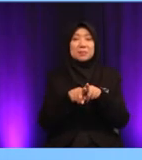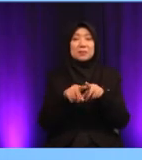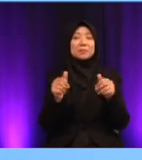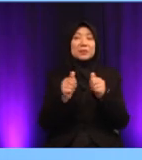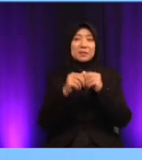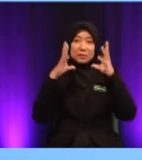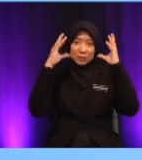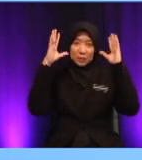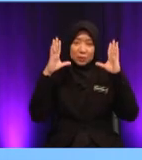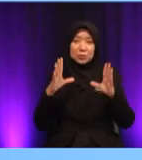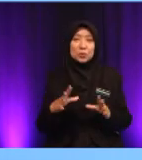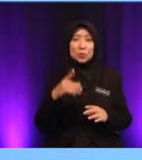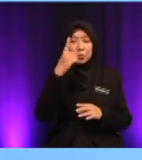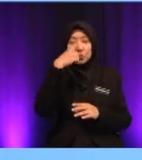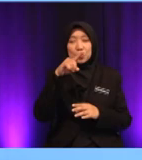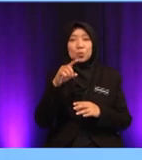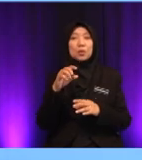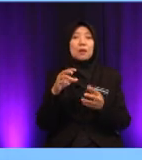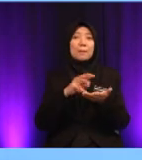Afif adalah